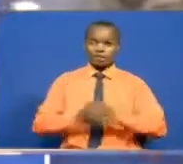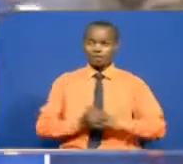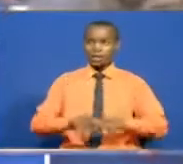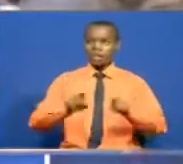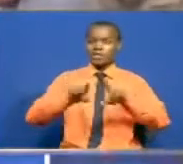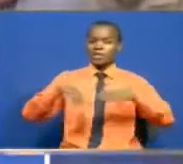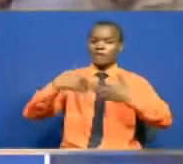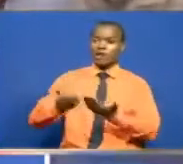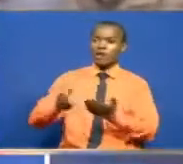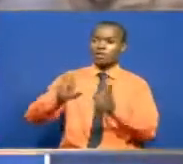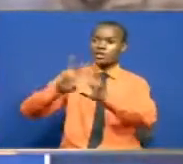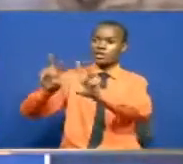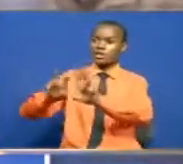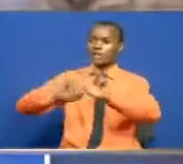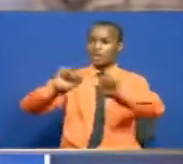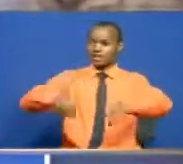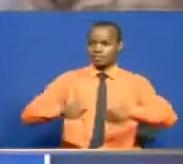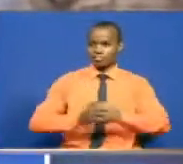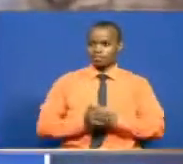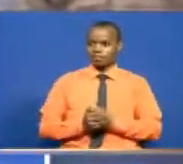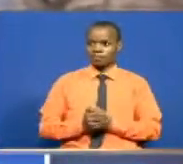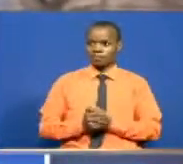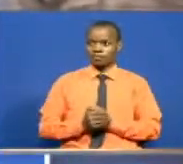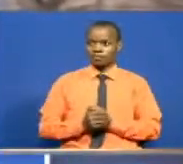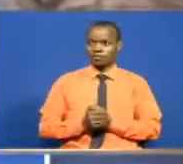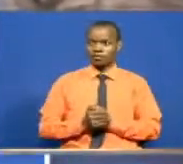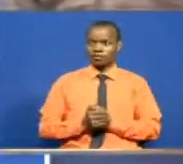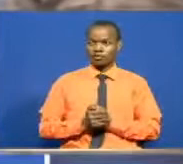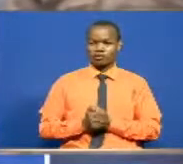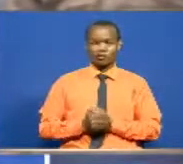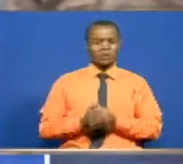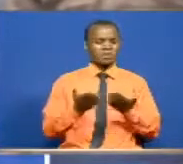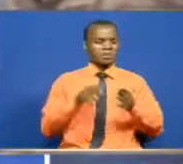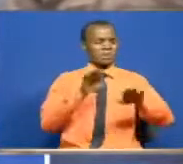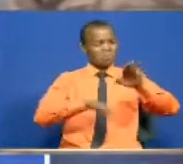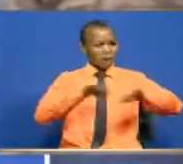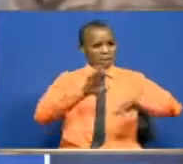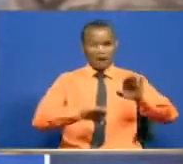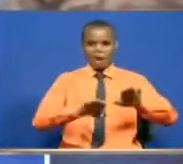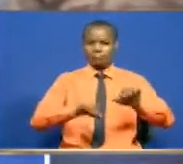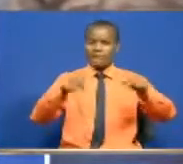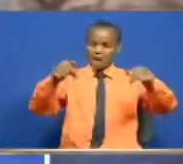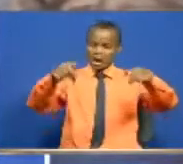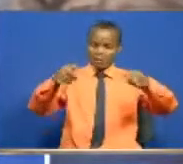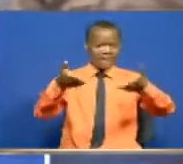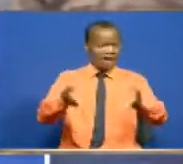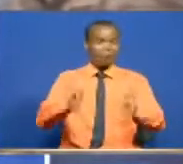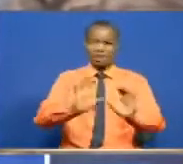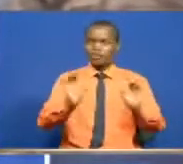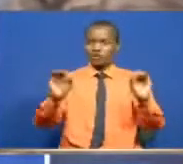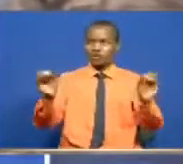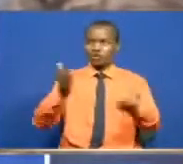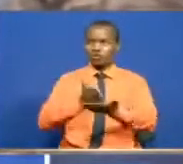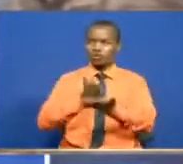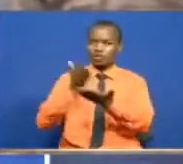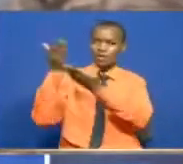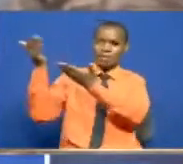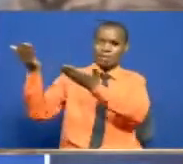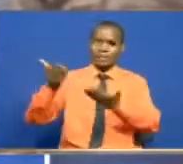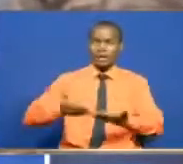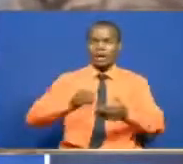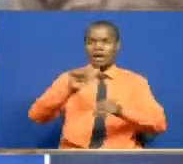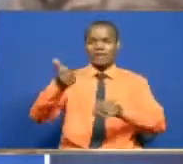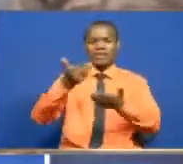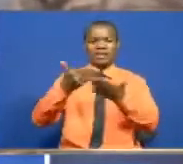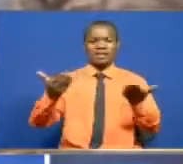in. Mm-hmm. Not kitu mafanya tailoring hapa. This is a shipped in. Zingine I had inakuja kama